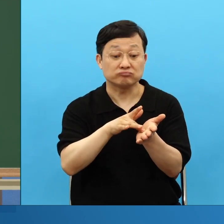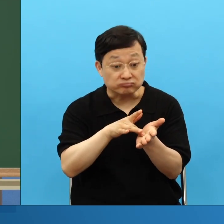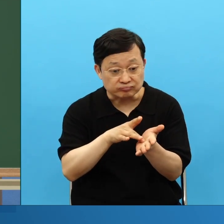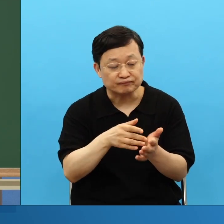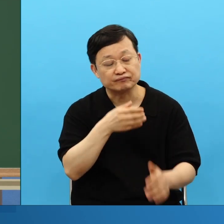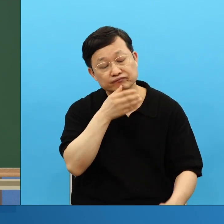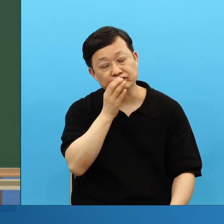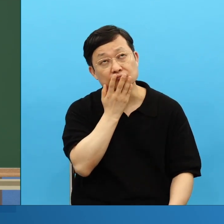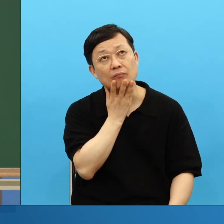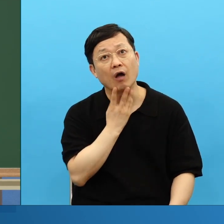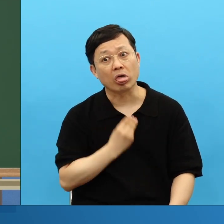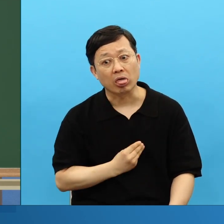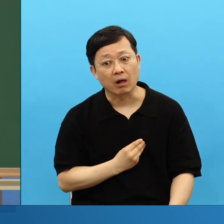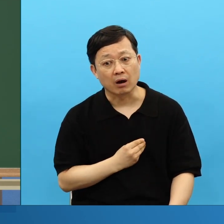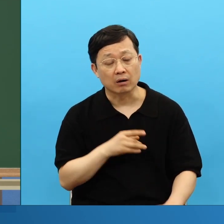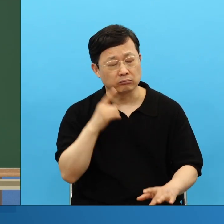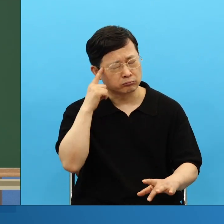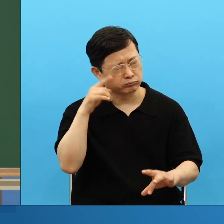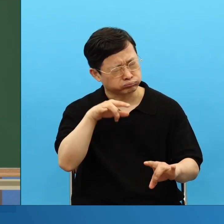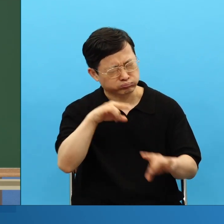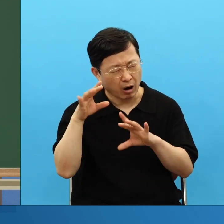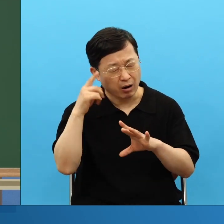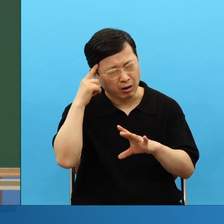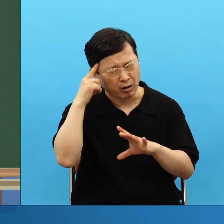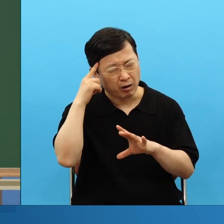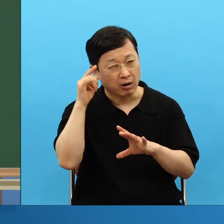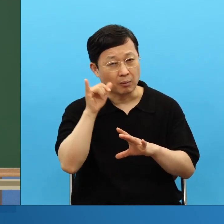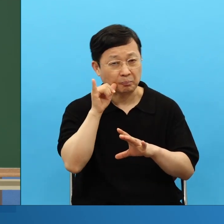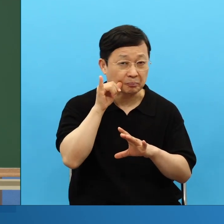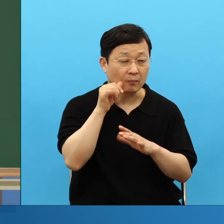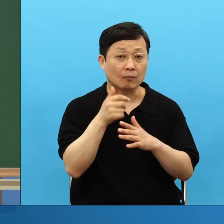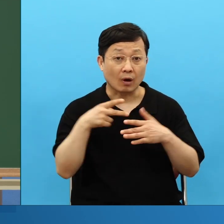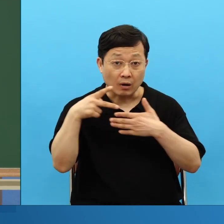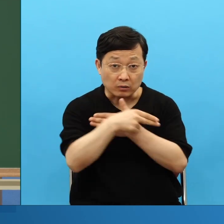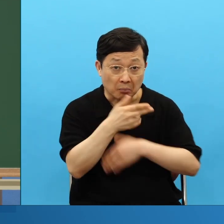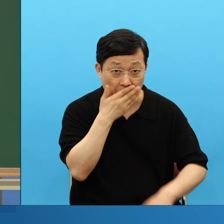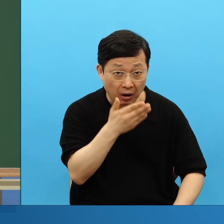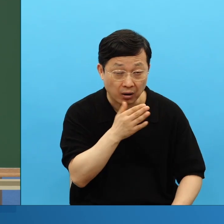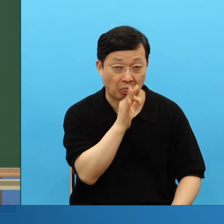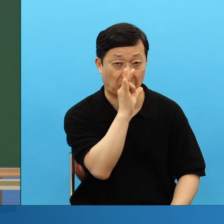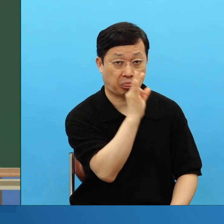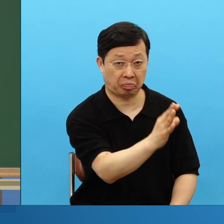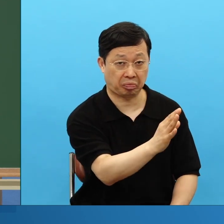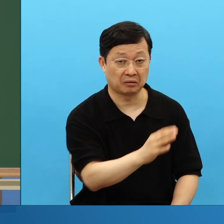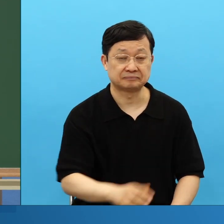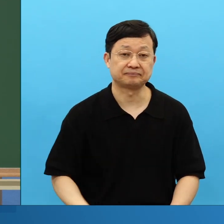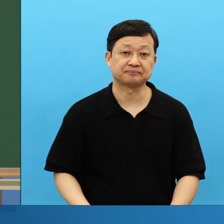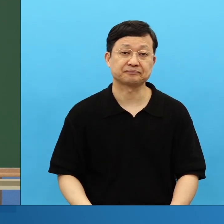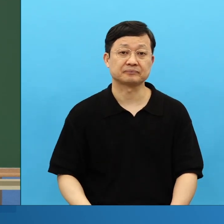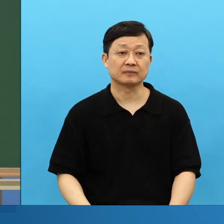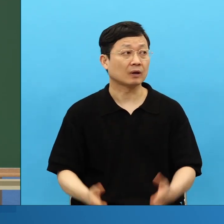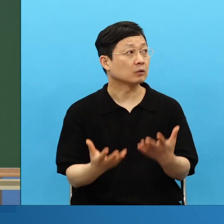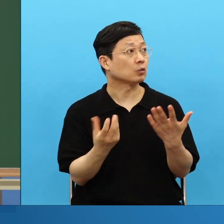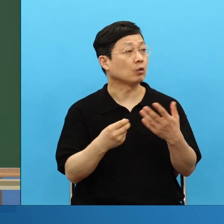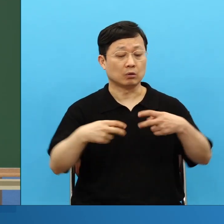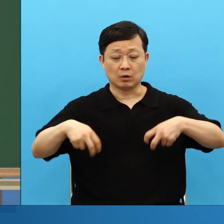이 약을 끊을 수가 없는 사람이 점점 늘고 있습니다. 교통사고가 나가지고 병원에 입원을